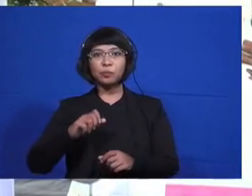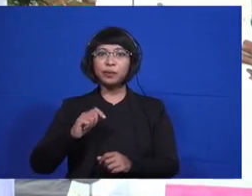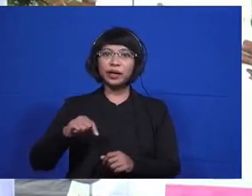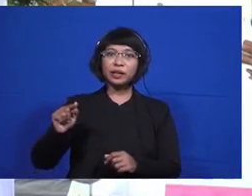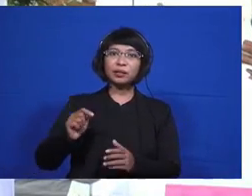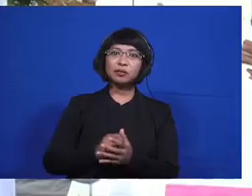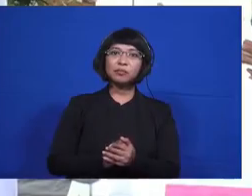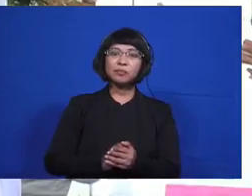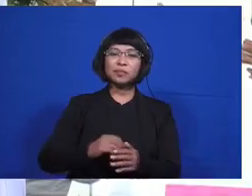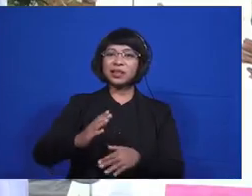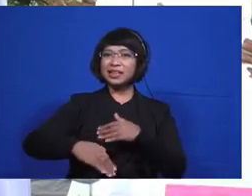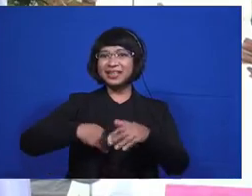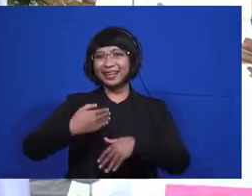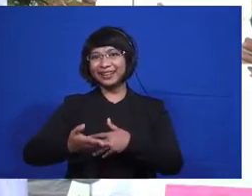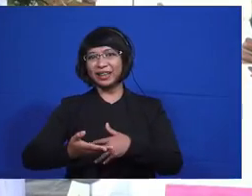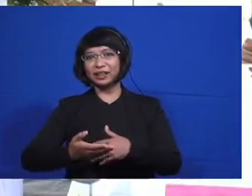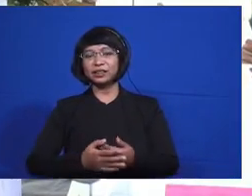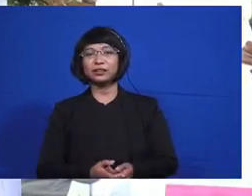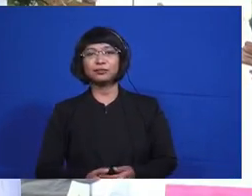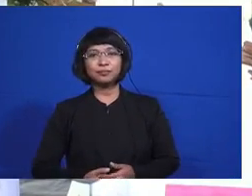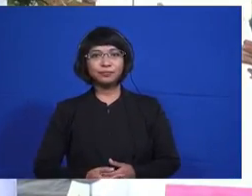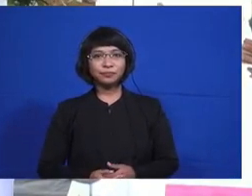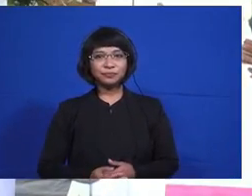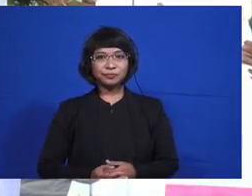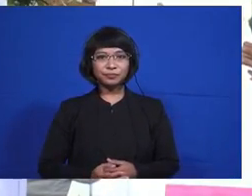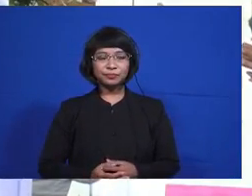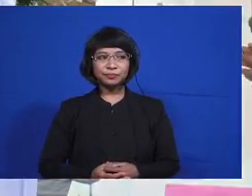berkenan menyelesaikannya pula.